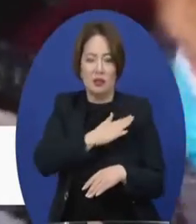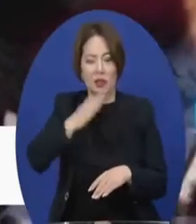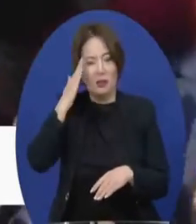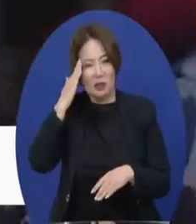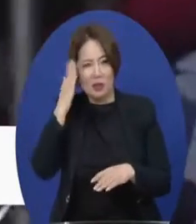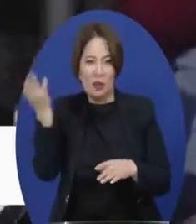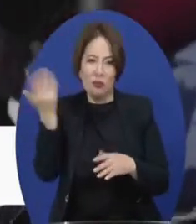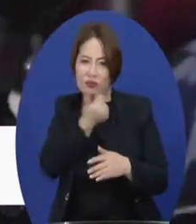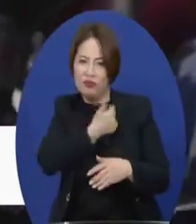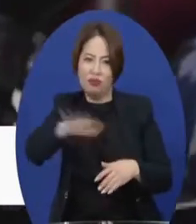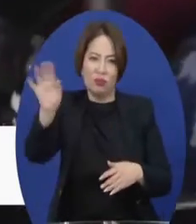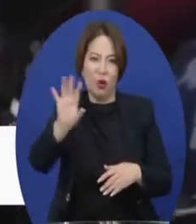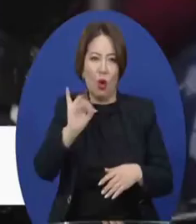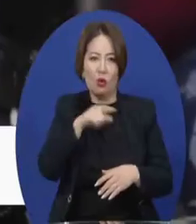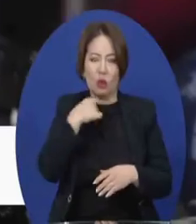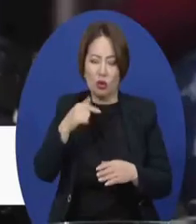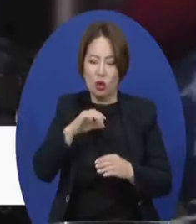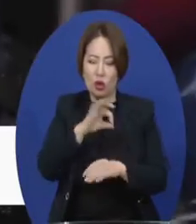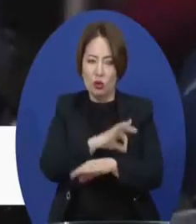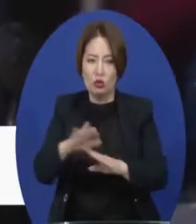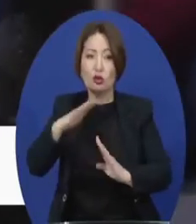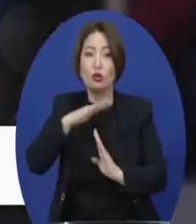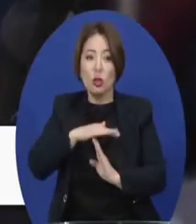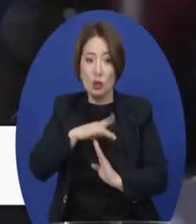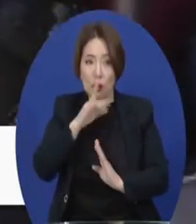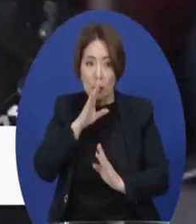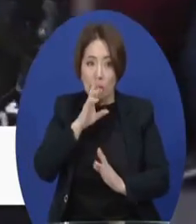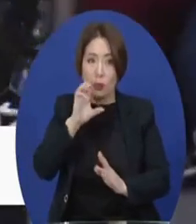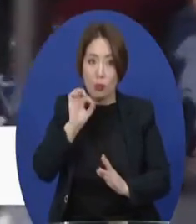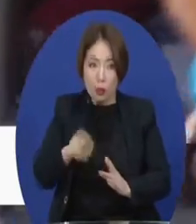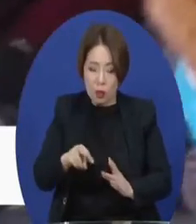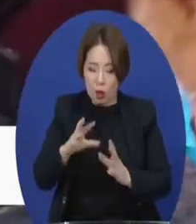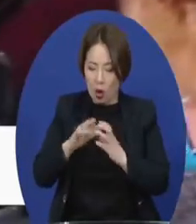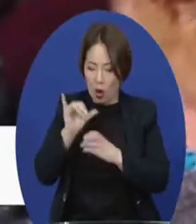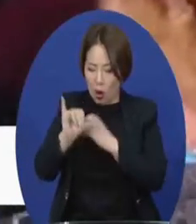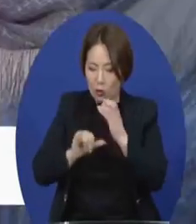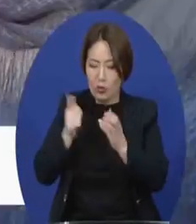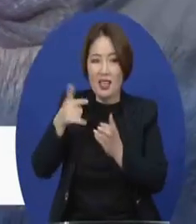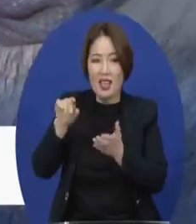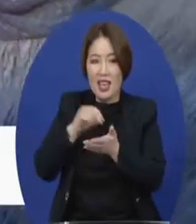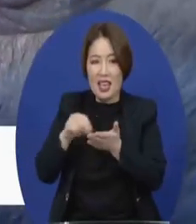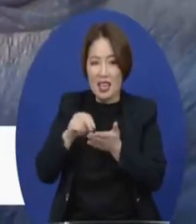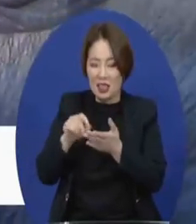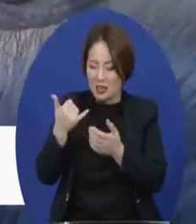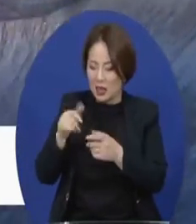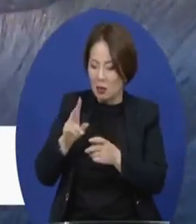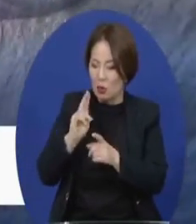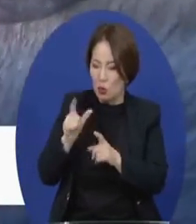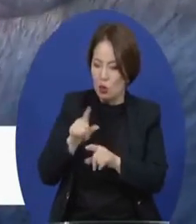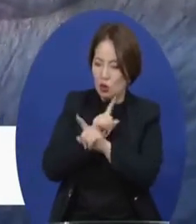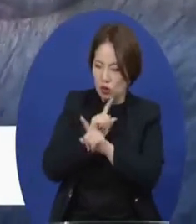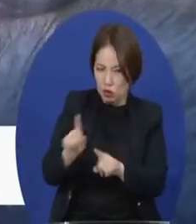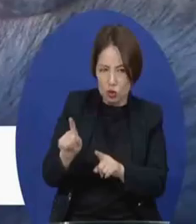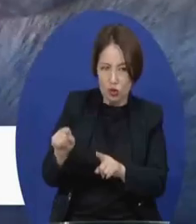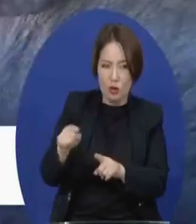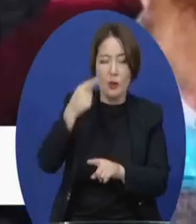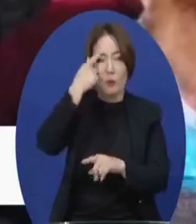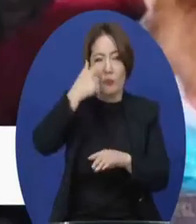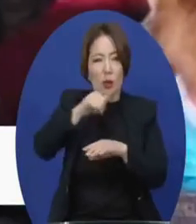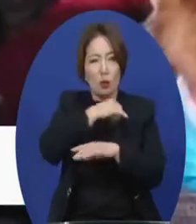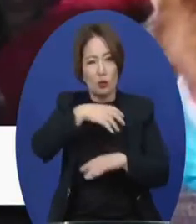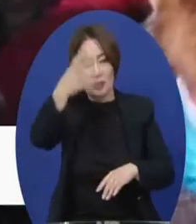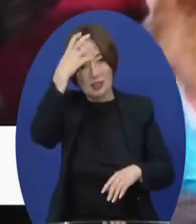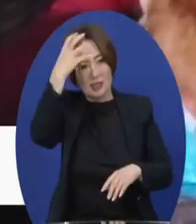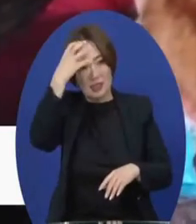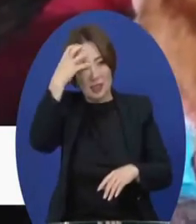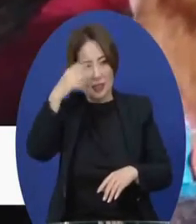цэрэг цагдаа хөдөлгөөд оюу толгойн төслийг зогсоох нь бид олон улсын гэрээгээр хүлээсэн зарим үүргээ зөрчгөр байгаа. Монгол улсын засгийн газар санхүүгийн